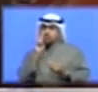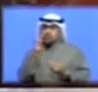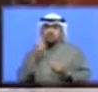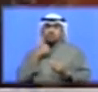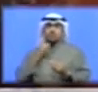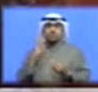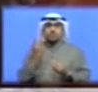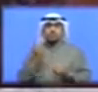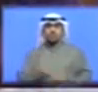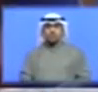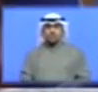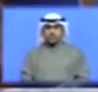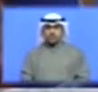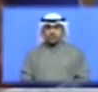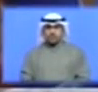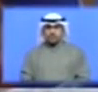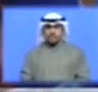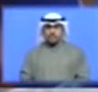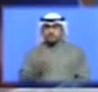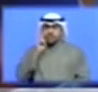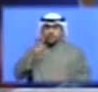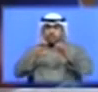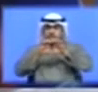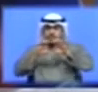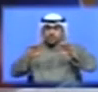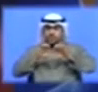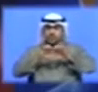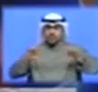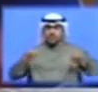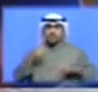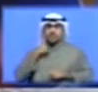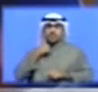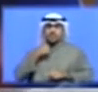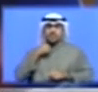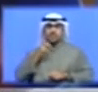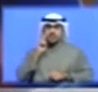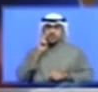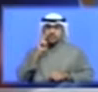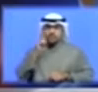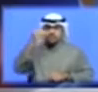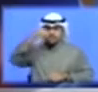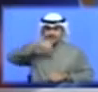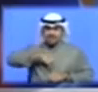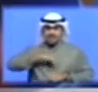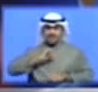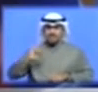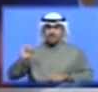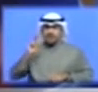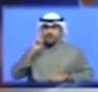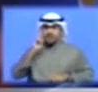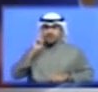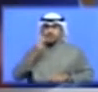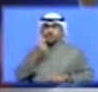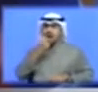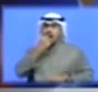في هذا الصدد. عندنا الجهاز جديد اللي هو استئصال الحويصلات الحصوات من